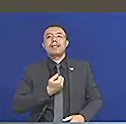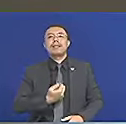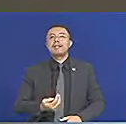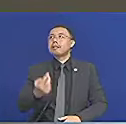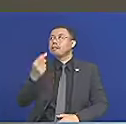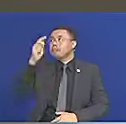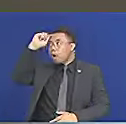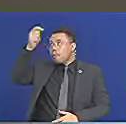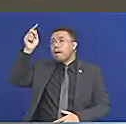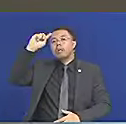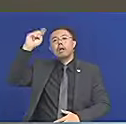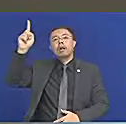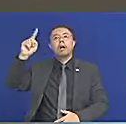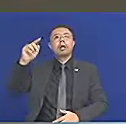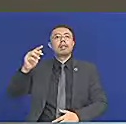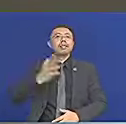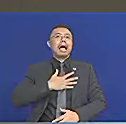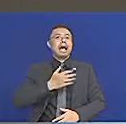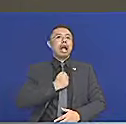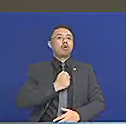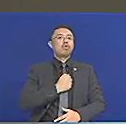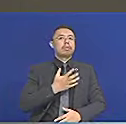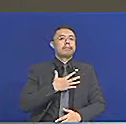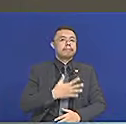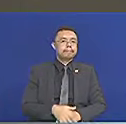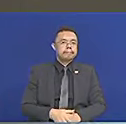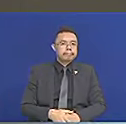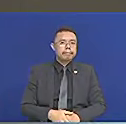Wah, mengerikan itu.